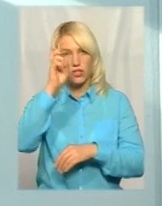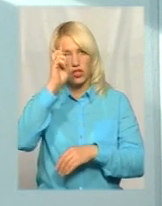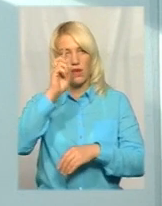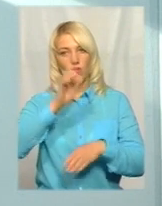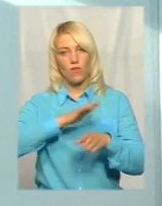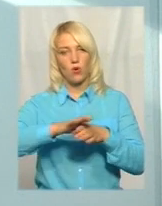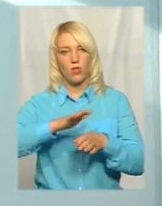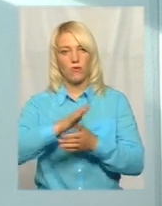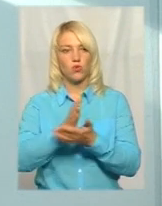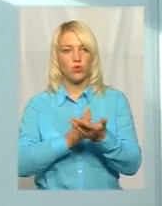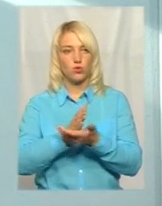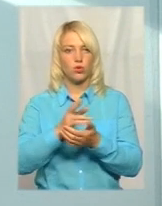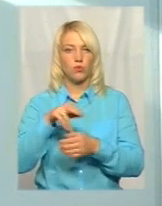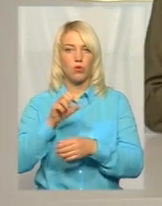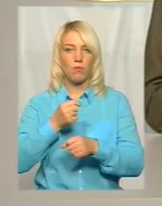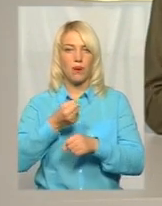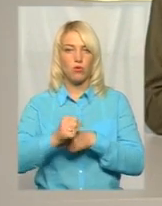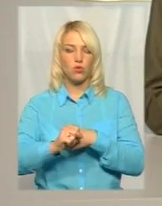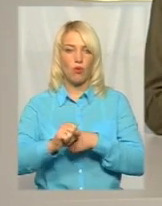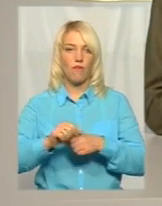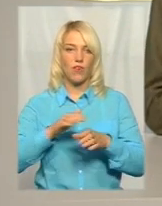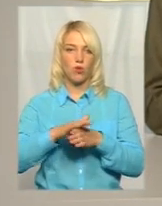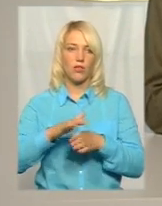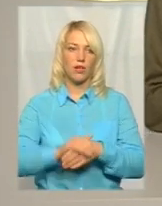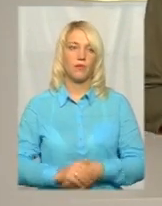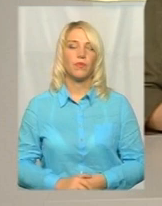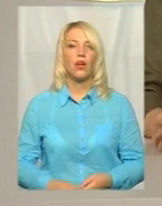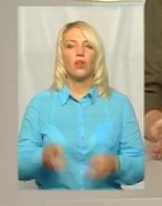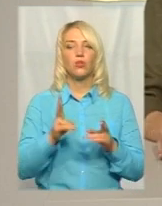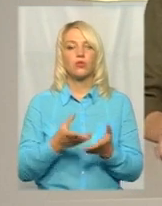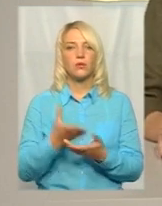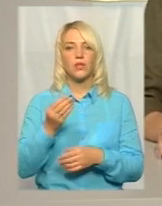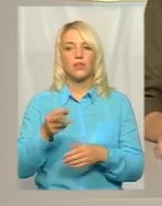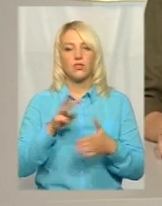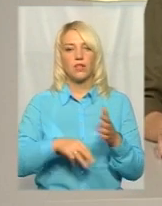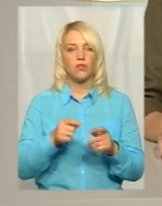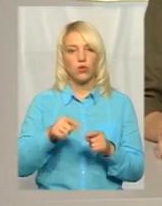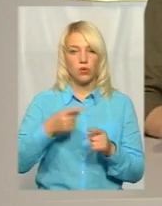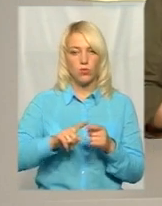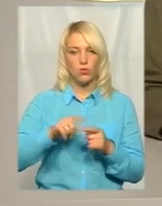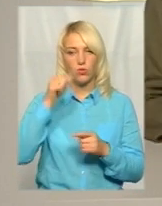примусового виконання вже. І ті, хто сплатив уже штрафи цього року, вони продовжують працювати?